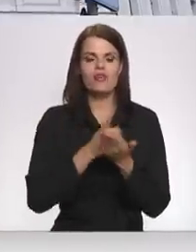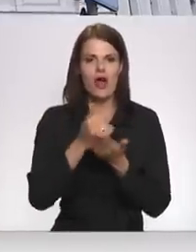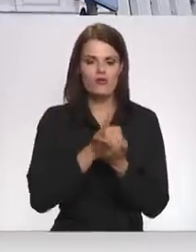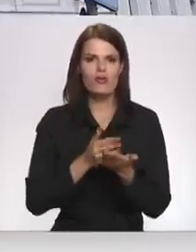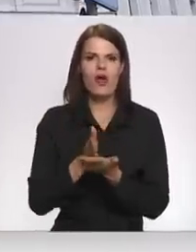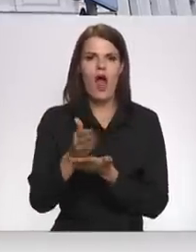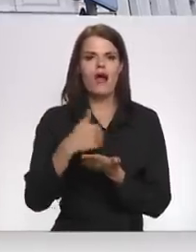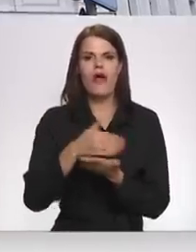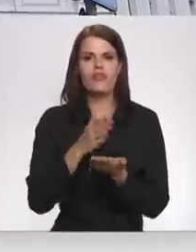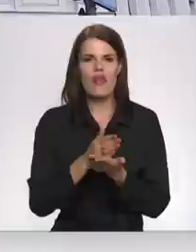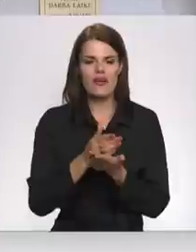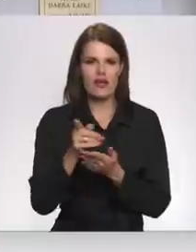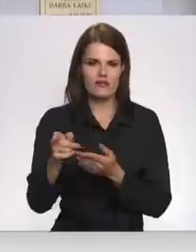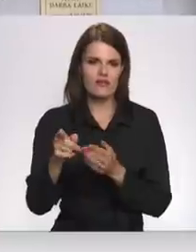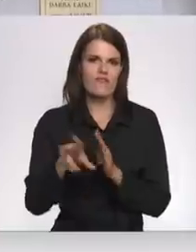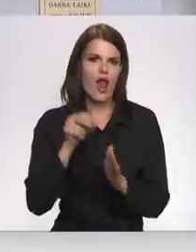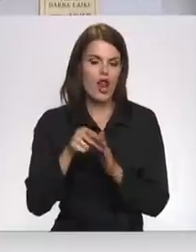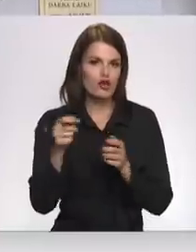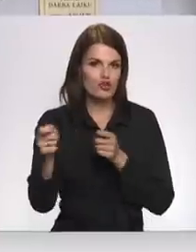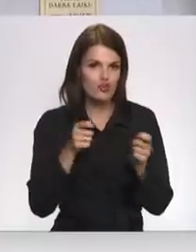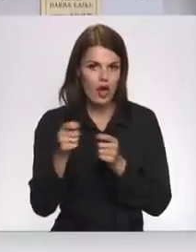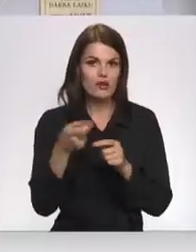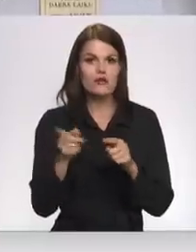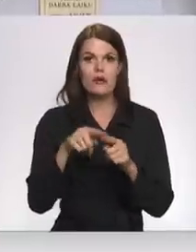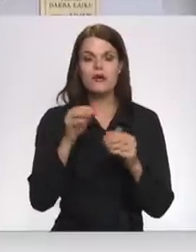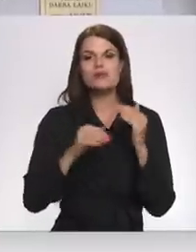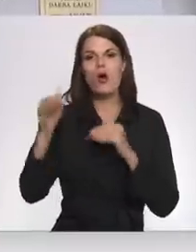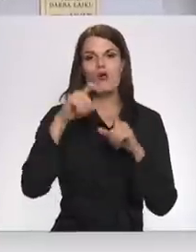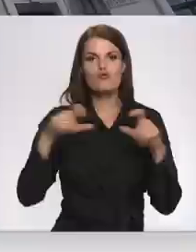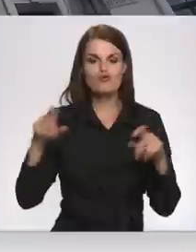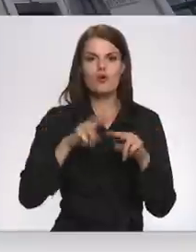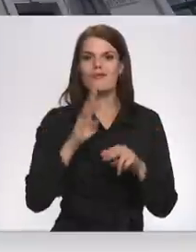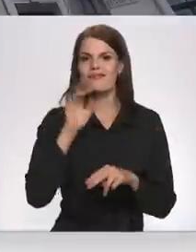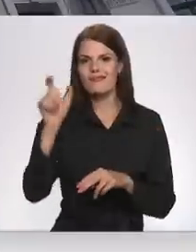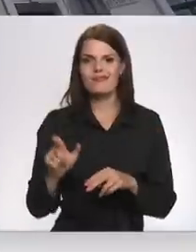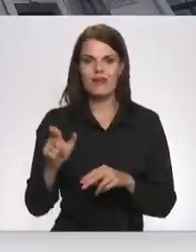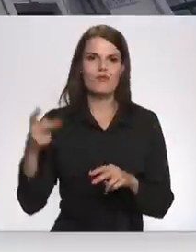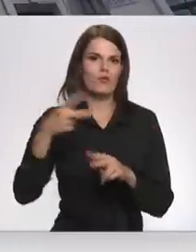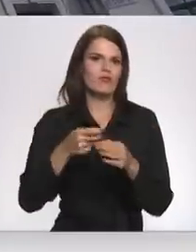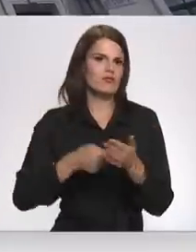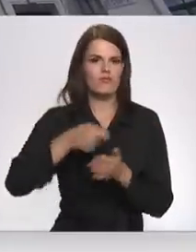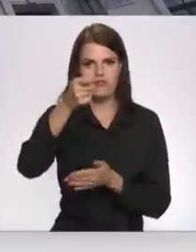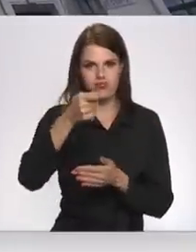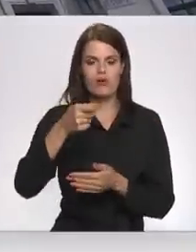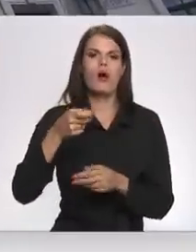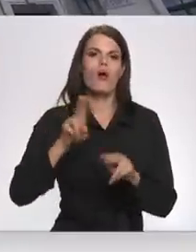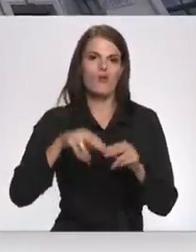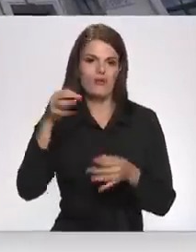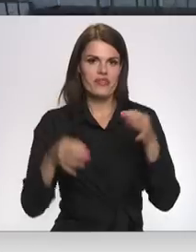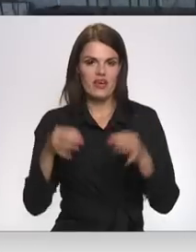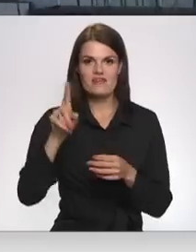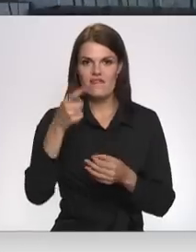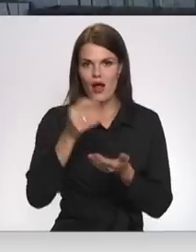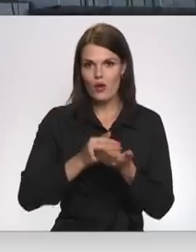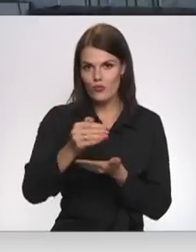farmakoloģijas katedras vadītāja vēlēšanas. Tādēļ gan augstskola, gan Purviņa iesniegušas kasācijas sūdzību un tiesvedību turpinās.